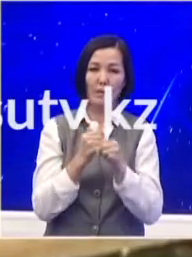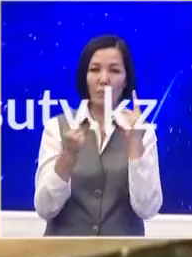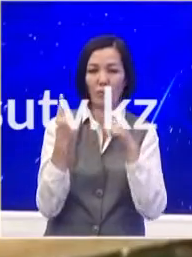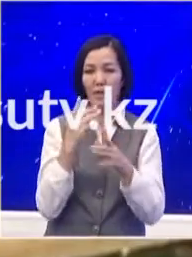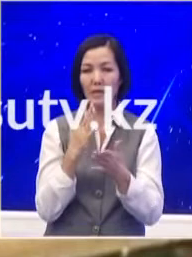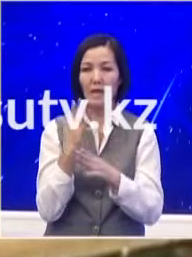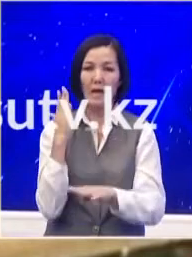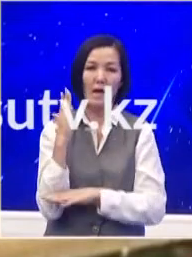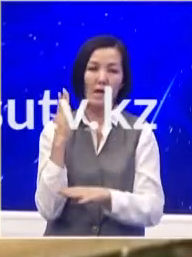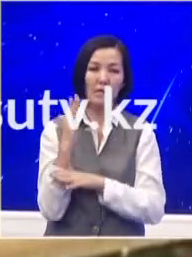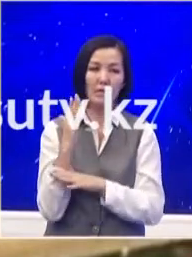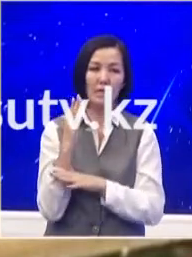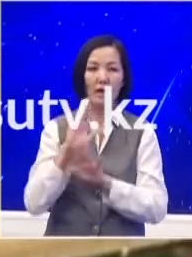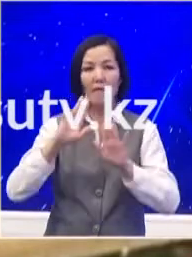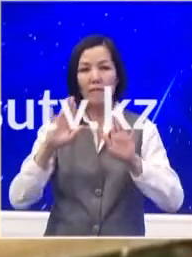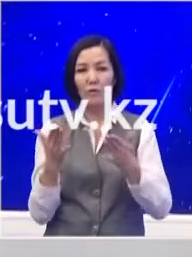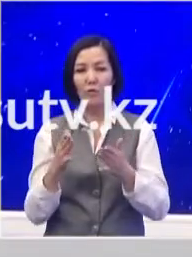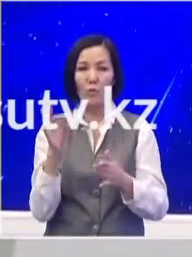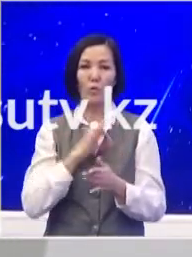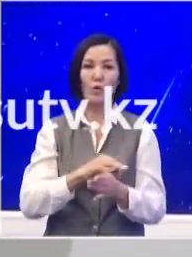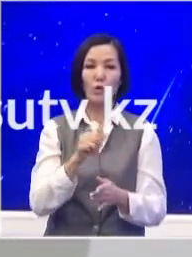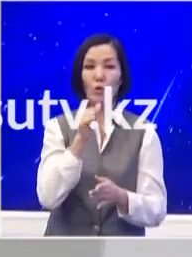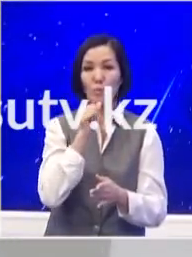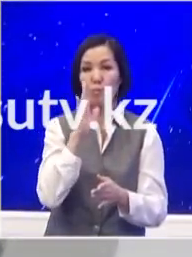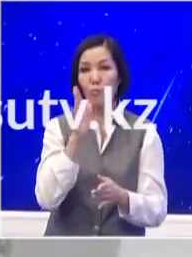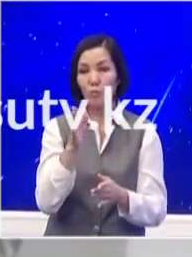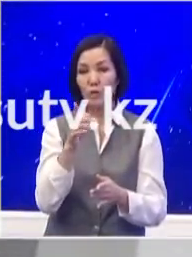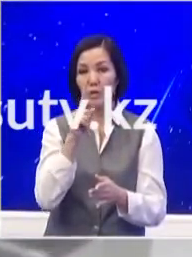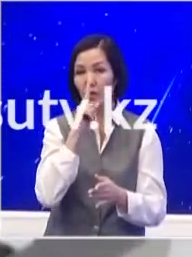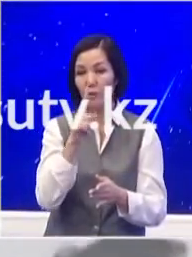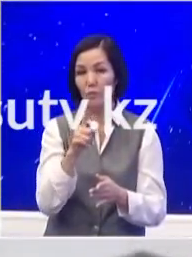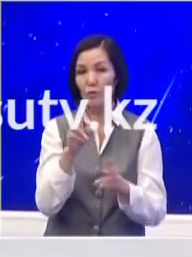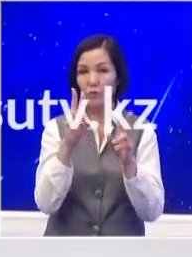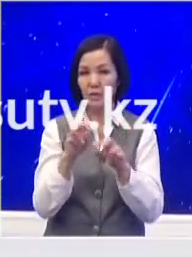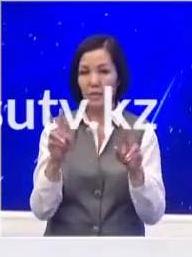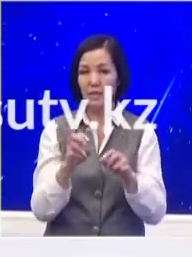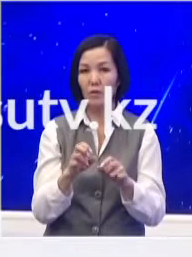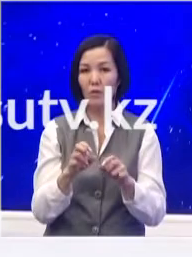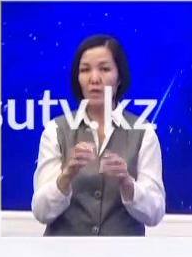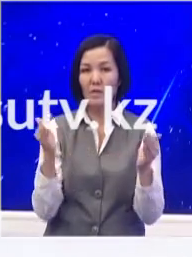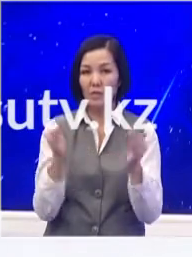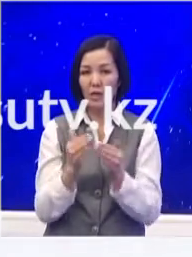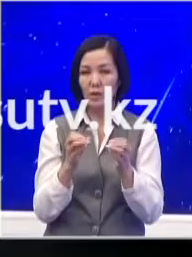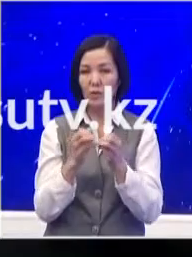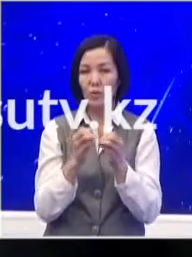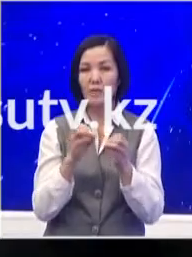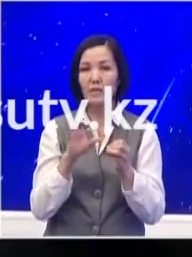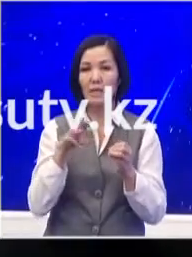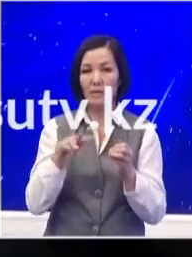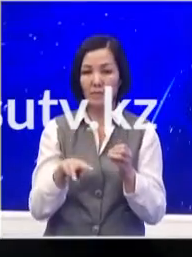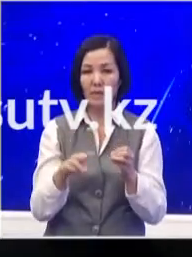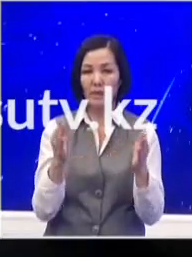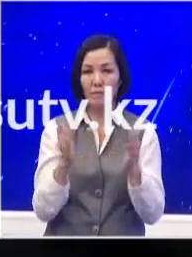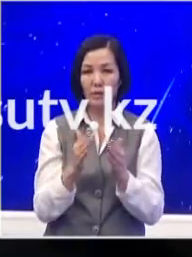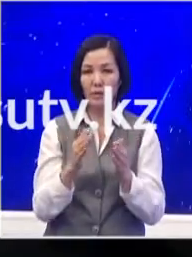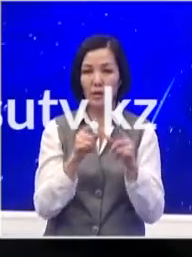– ағашты экстремалды жағдайда қолдануға бола ма, жоқ па соны тексеру. Спутниктің көлемі шағын 10 сантиметр ғана, пішіні